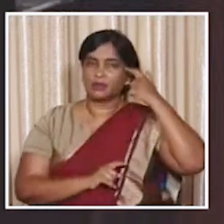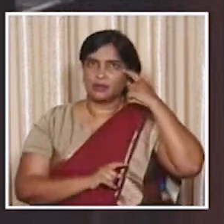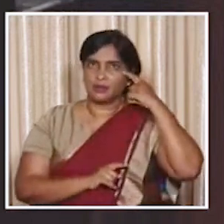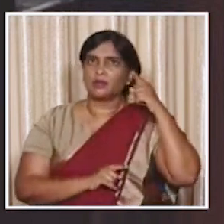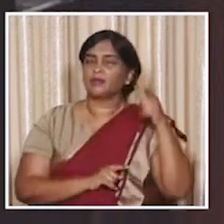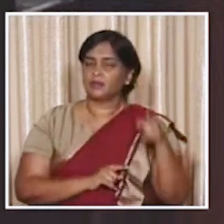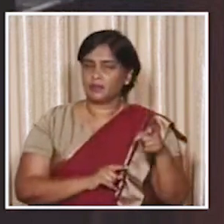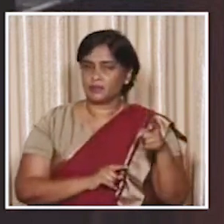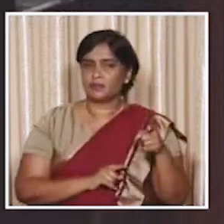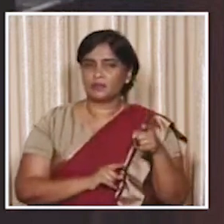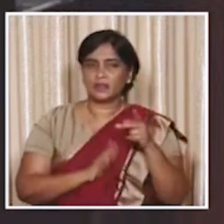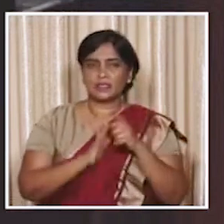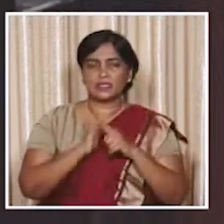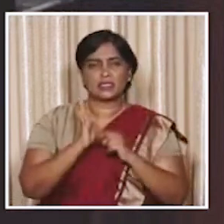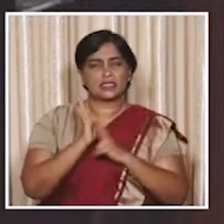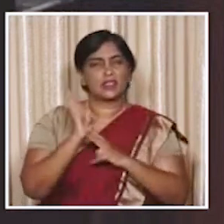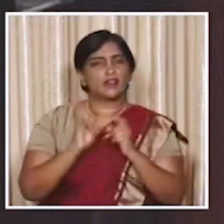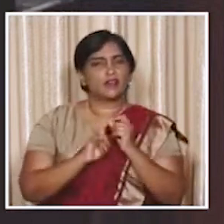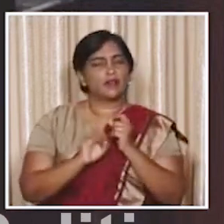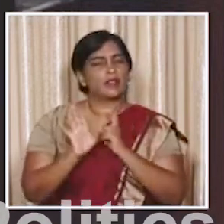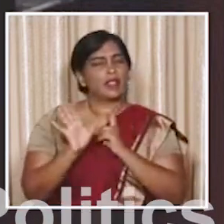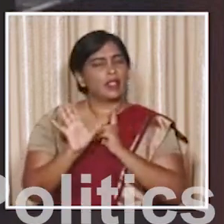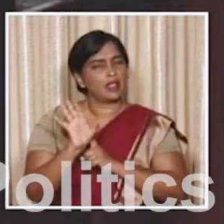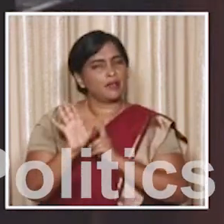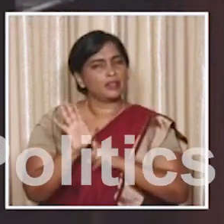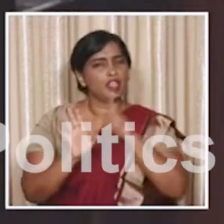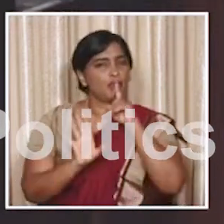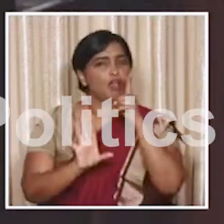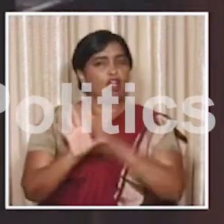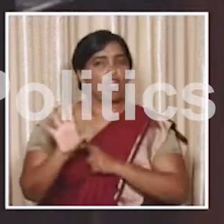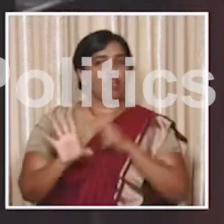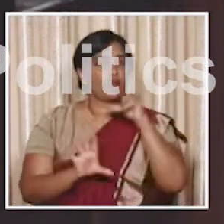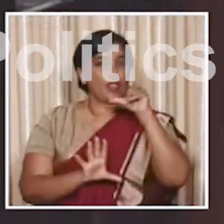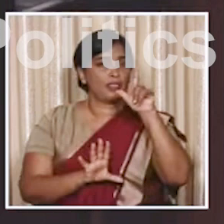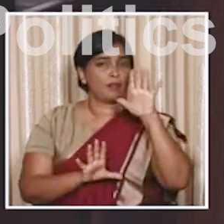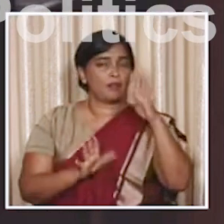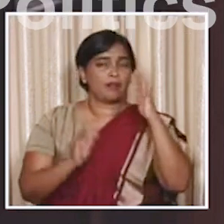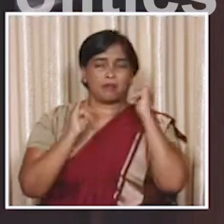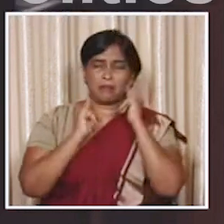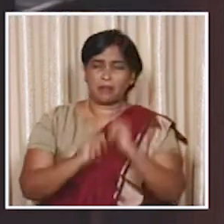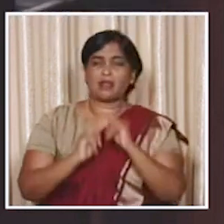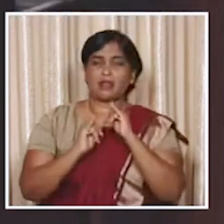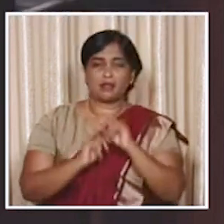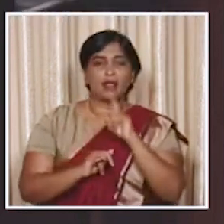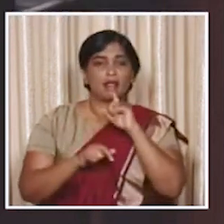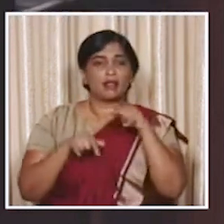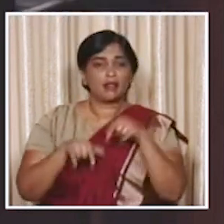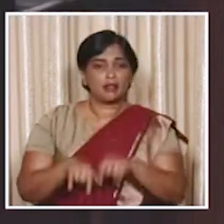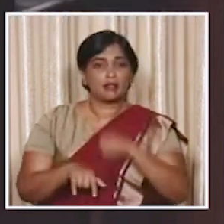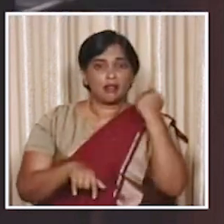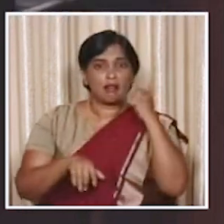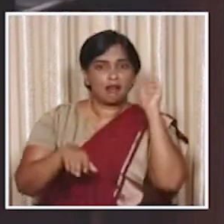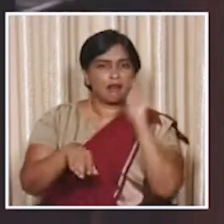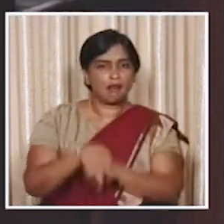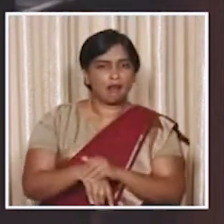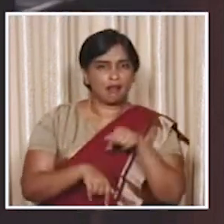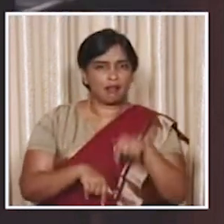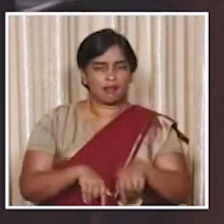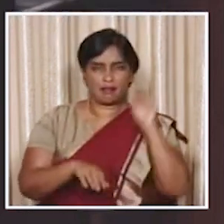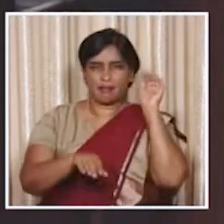මේ ජනතා වික්තු පෙරමුණ හැම වෙලේම කියනවා 75 වසරක සාපේ ගැන. දැන් මේ කතාවෙන් තමයි මේක එළියට